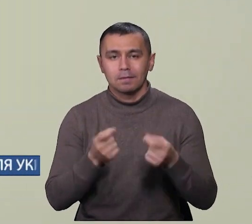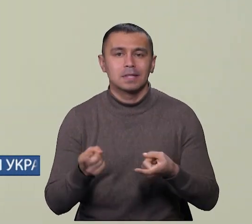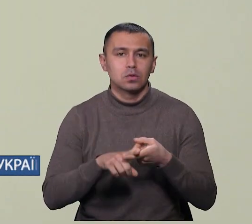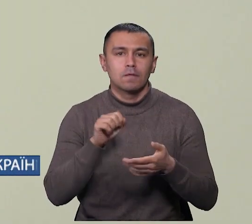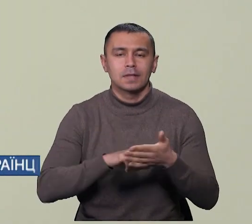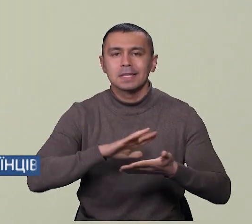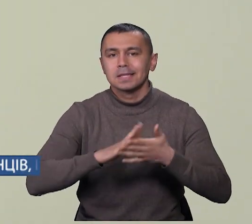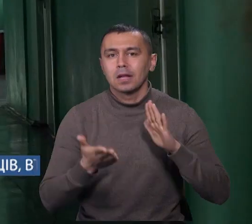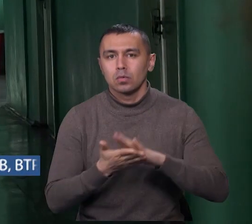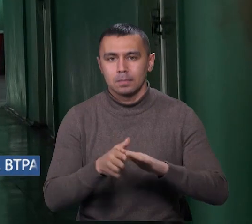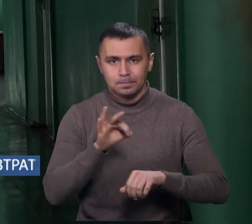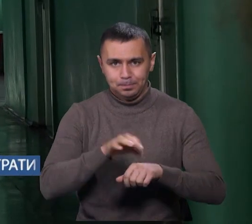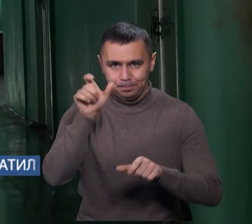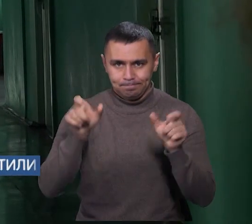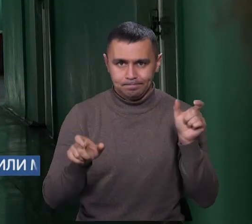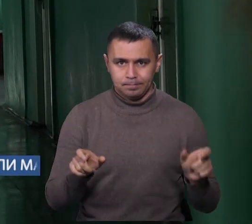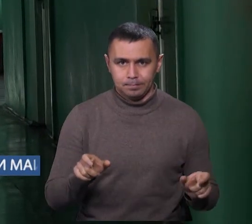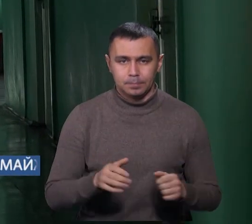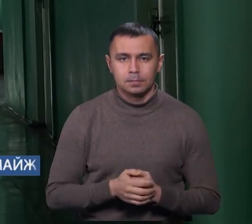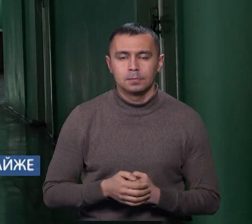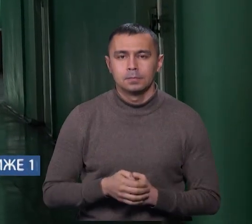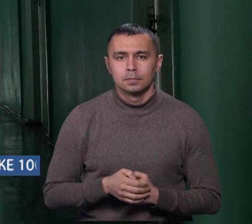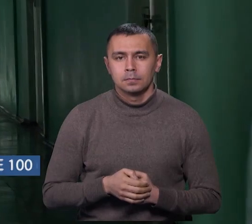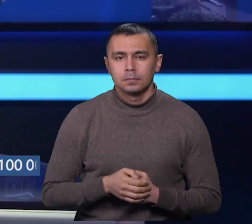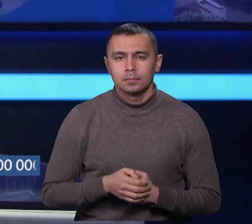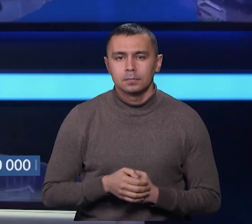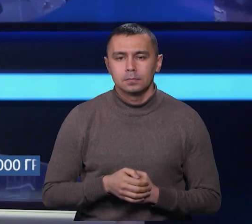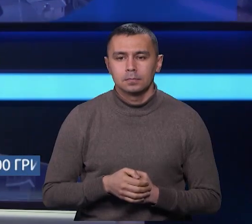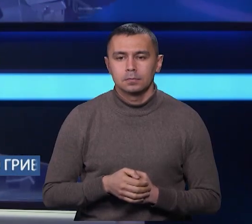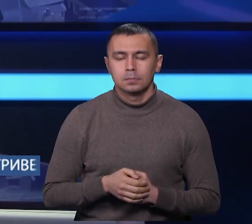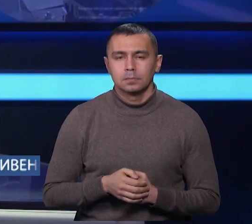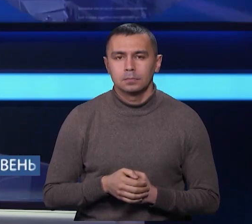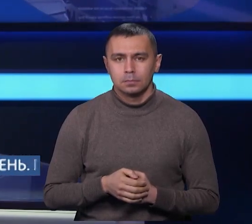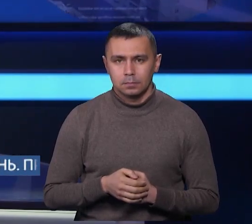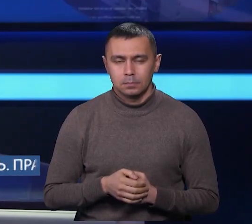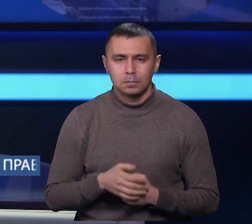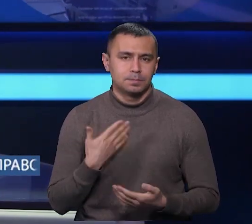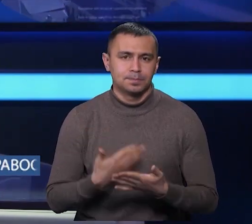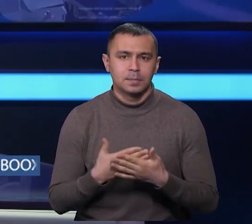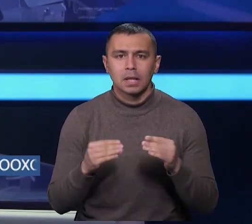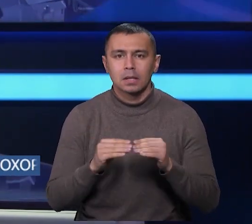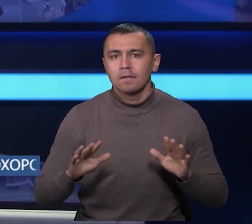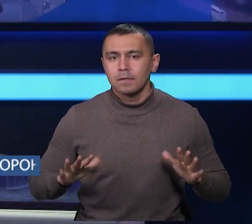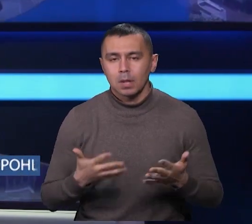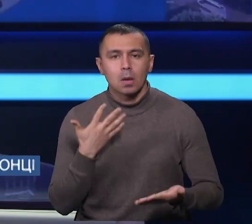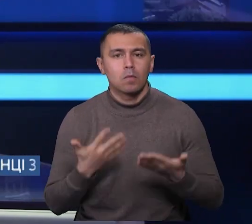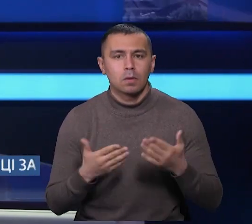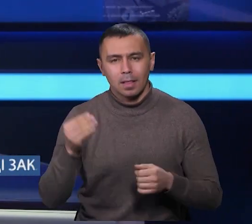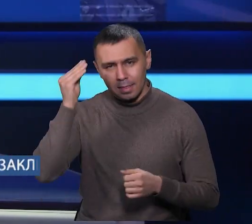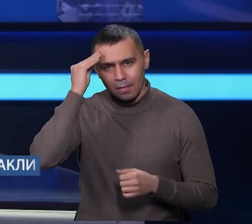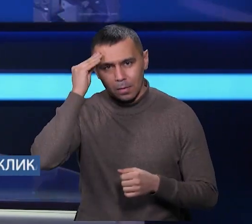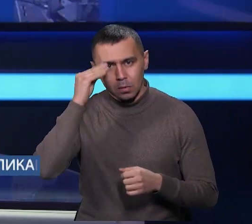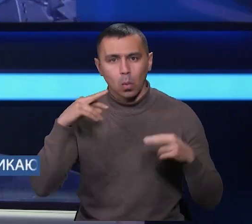стану пацієнтів. Ірина Аріон, Данило Біга, новини міста. Близько 10 випадків, ймовірно,